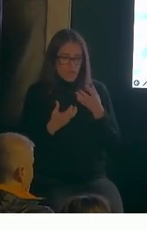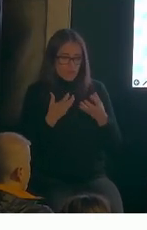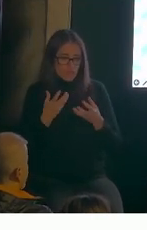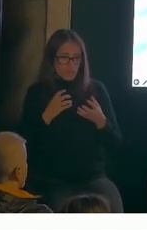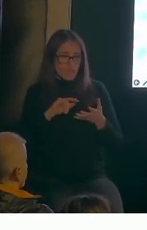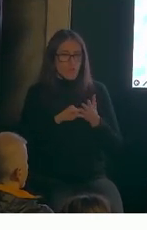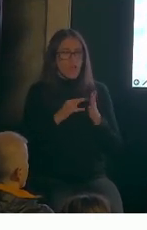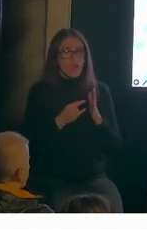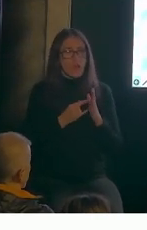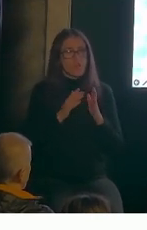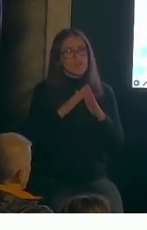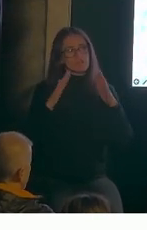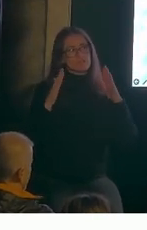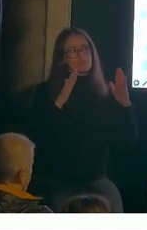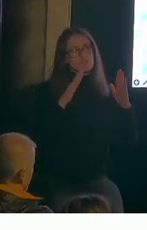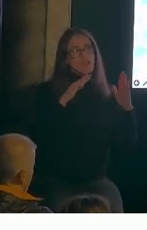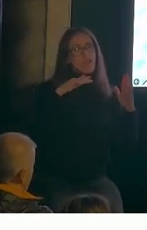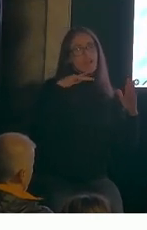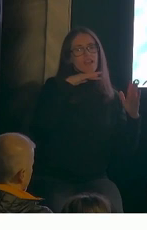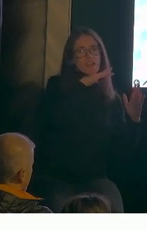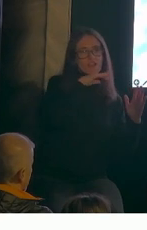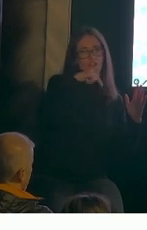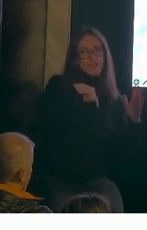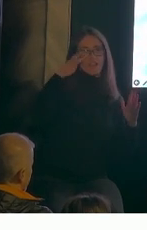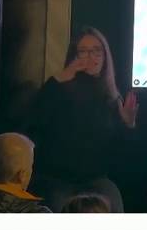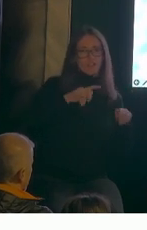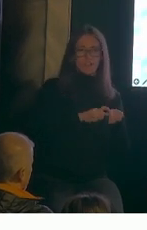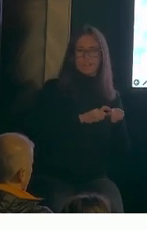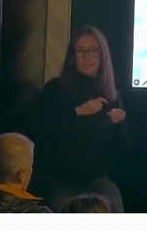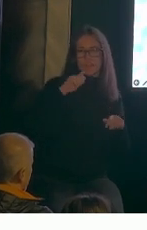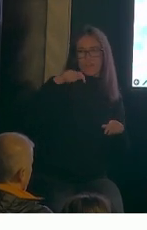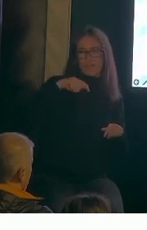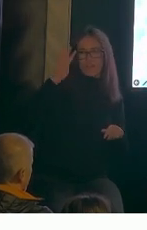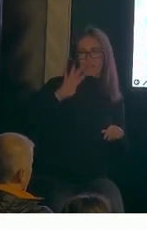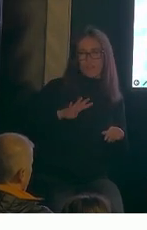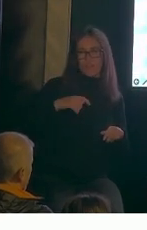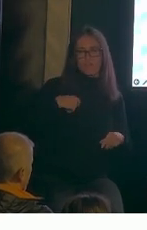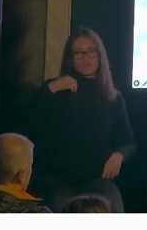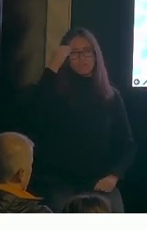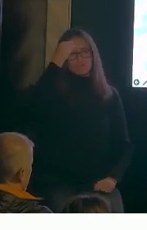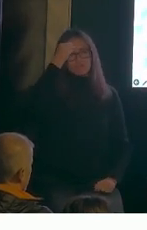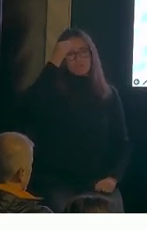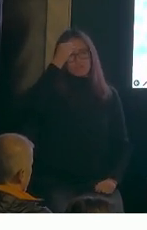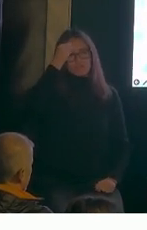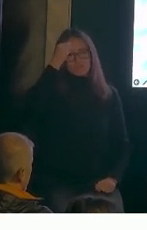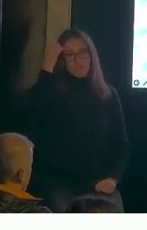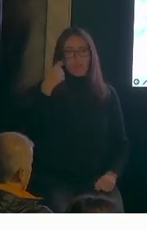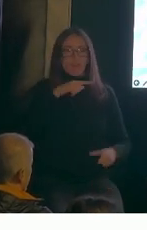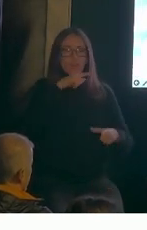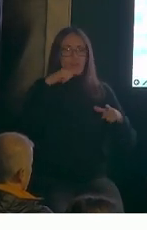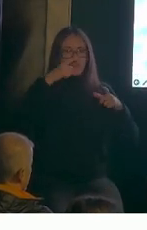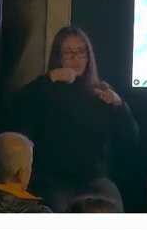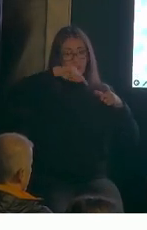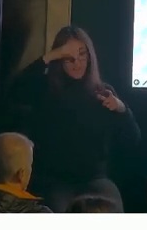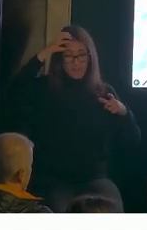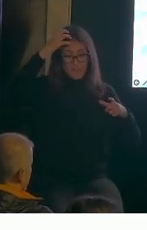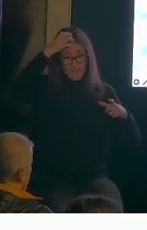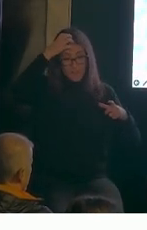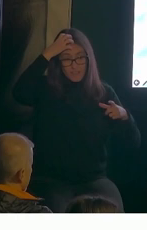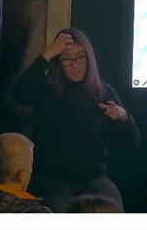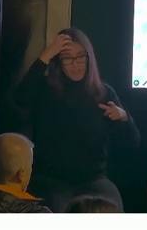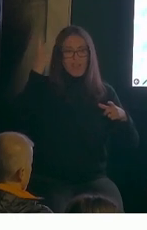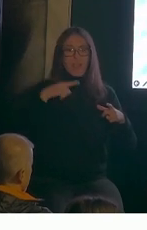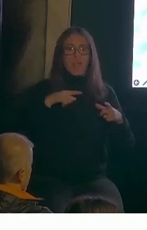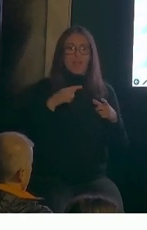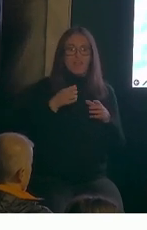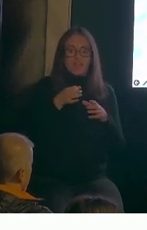durant el gener aquí a Catalunya. I si ens vaig parar a pensar, dic, ostres, hi ha el tortell de Reis, hi ha els borregos,